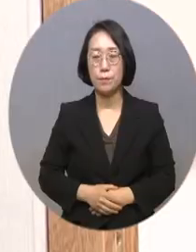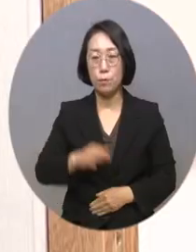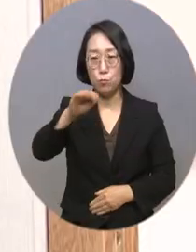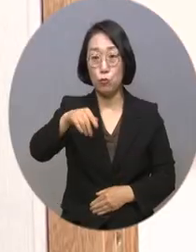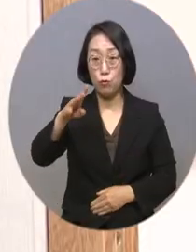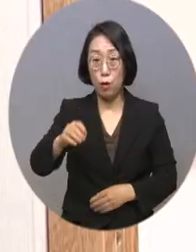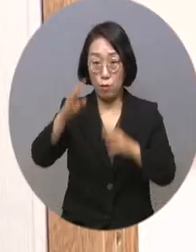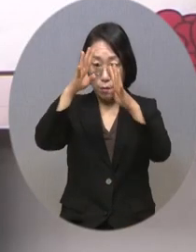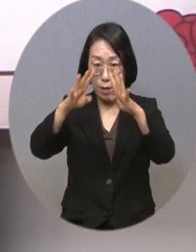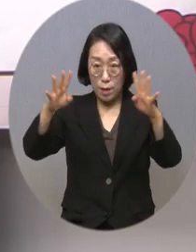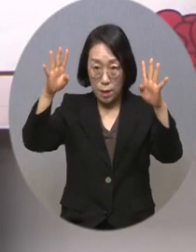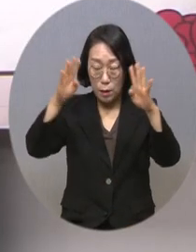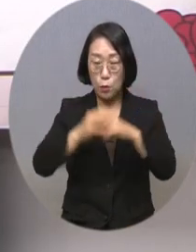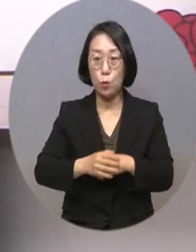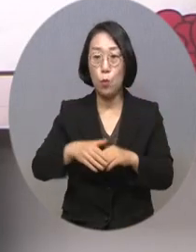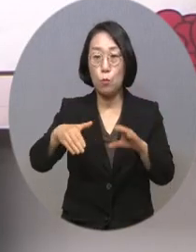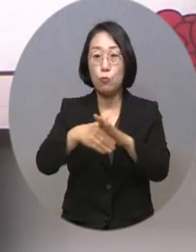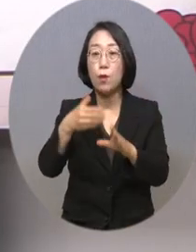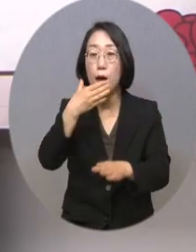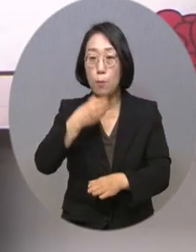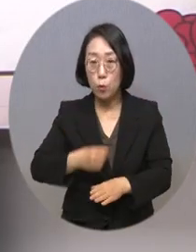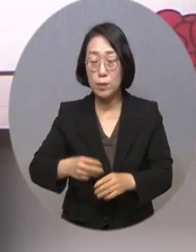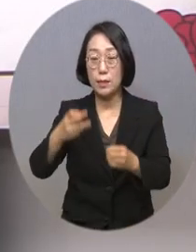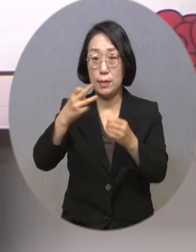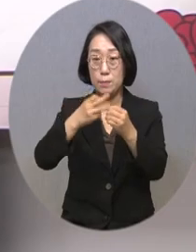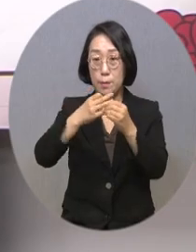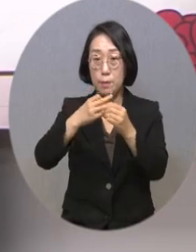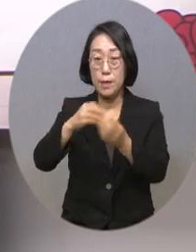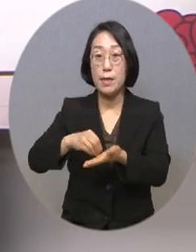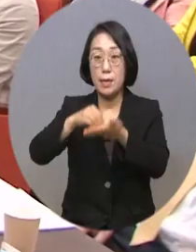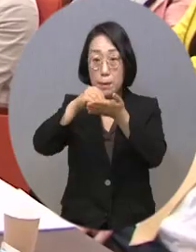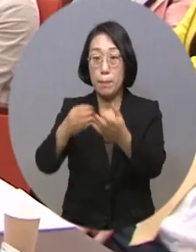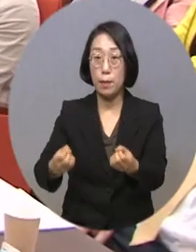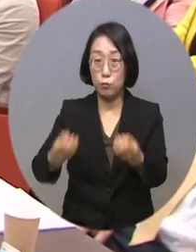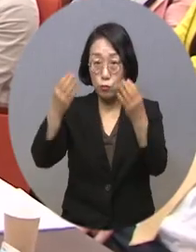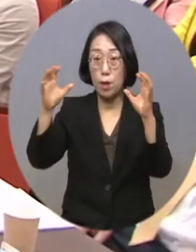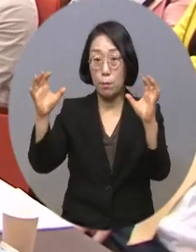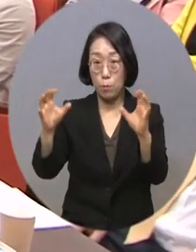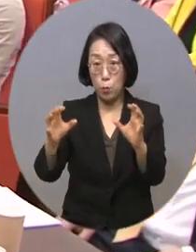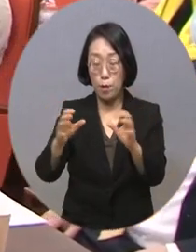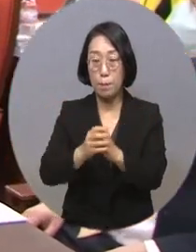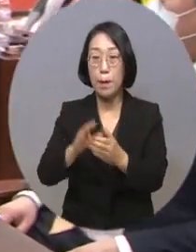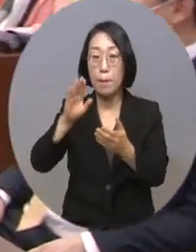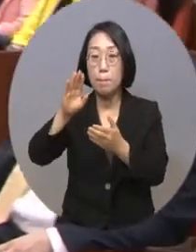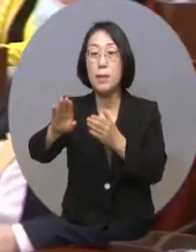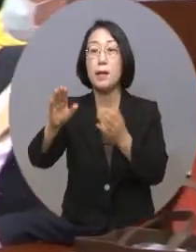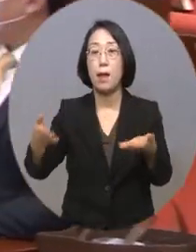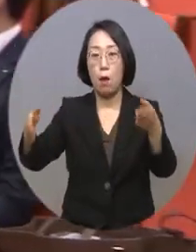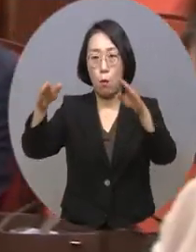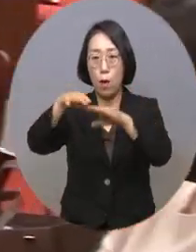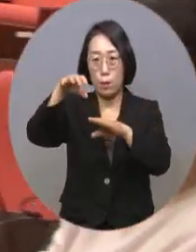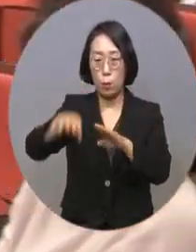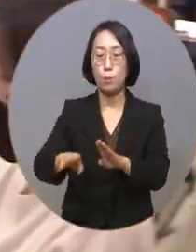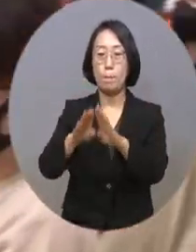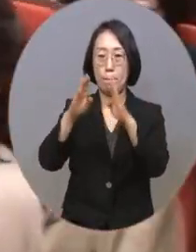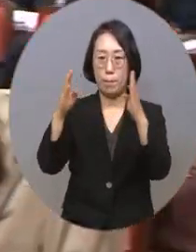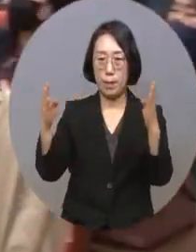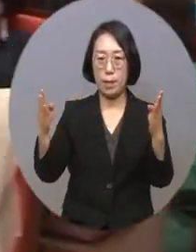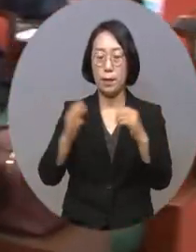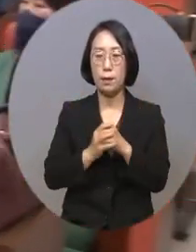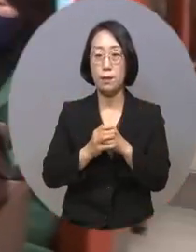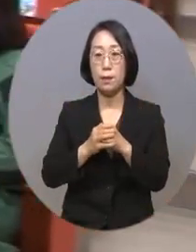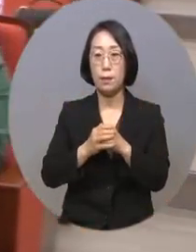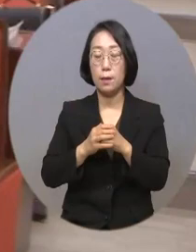국립부경대학교 문화복지 CEO 과정 13기 입학식이 지난 19일 부경대학교 미래관 CEO 홀에서 진행하였습니다.